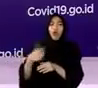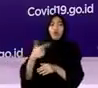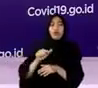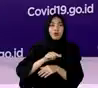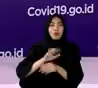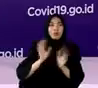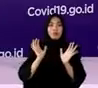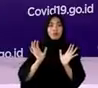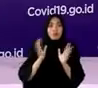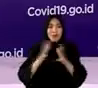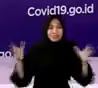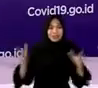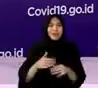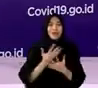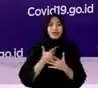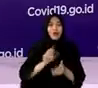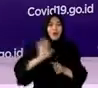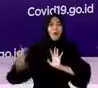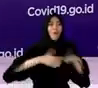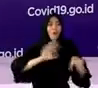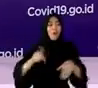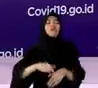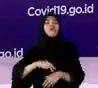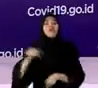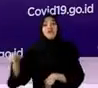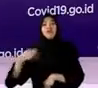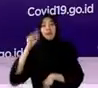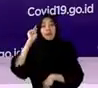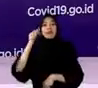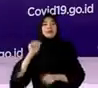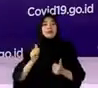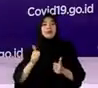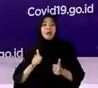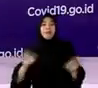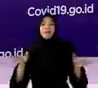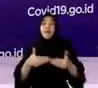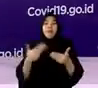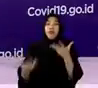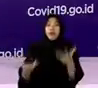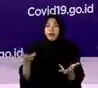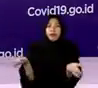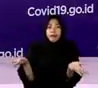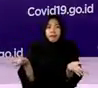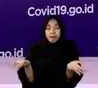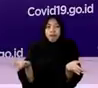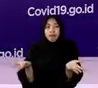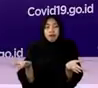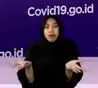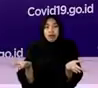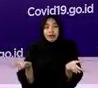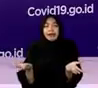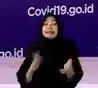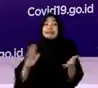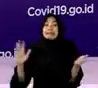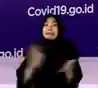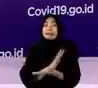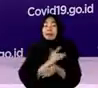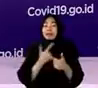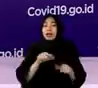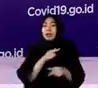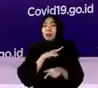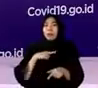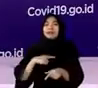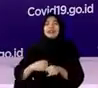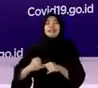saat libur panjang dengan pendekatan kedaerahan masing-masing. Jadikan momen libur panjang ini menjadi